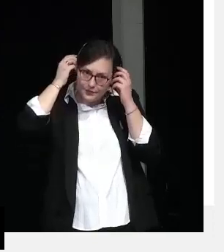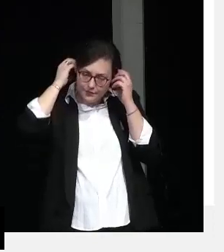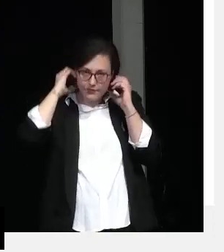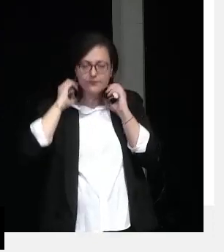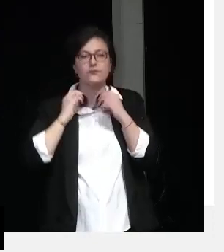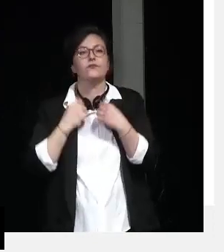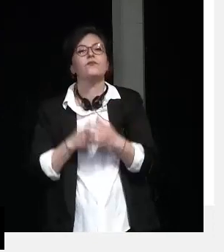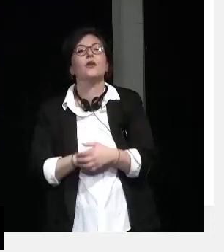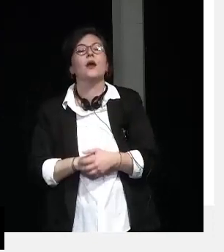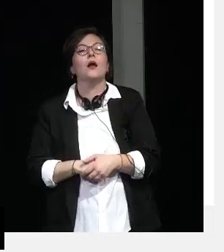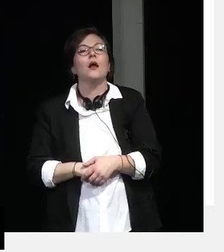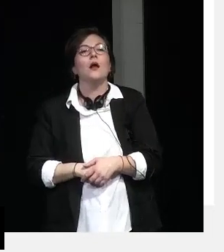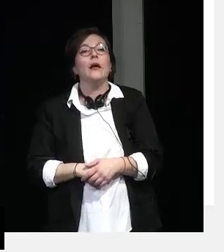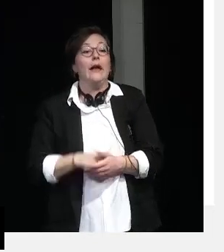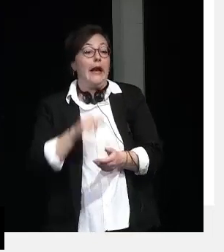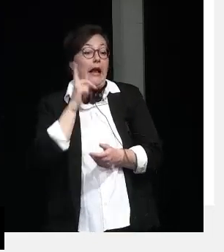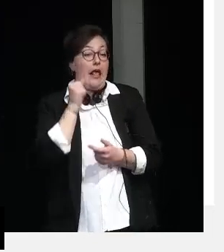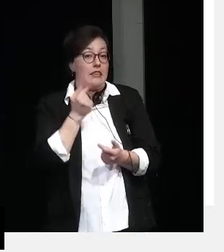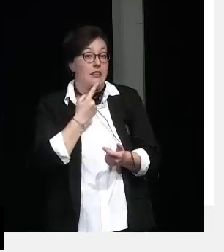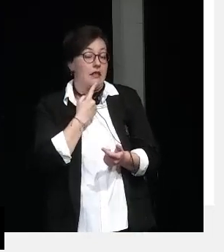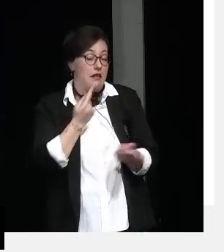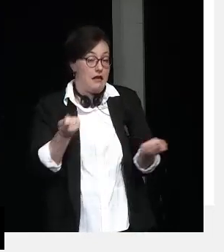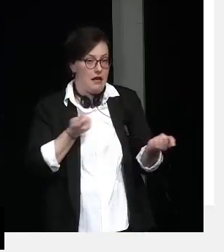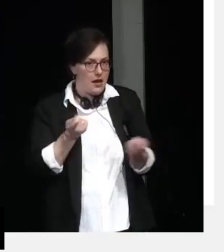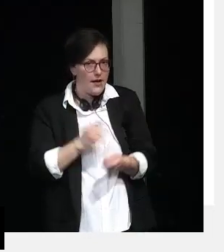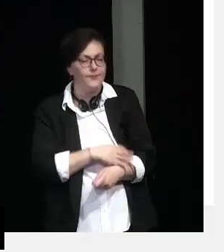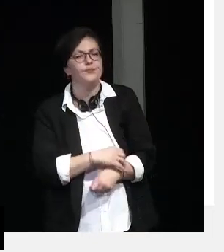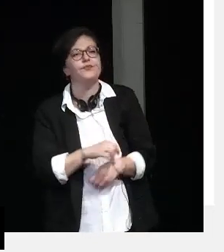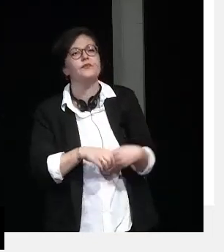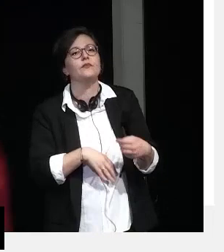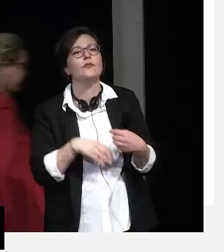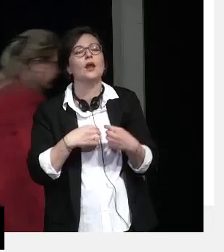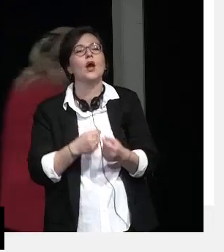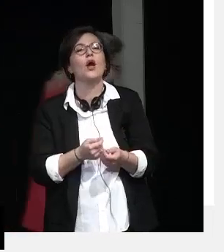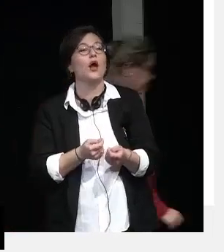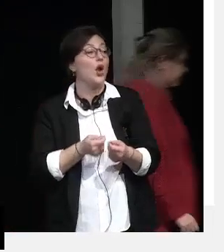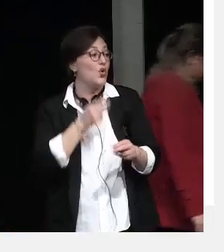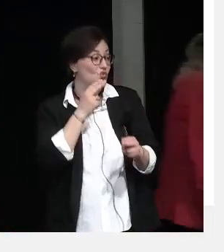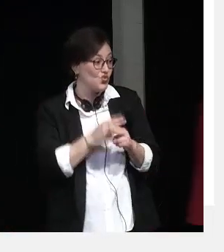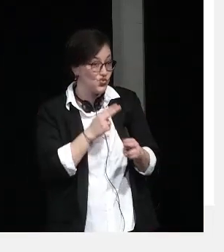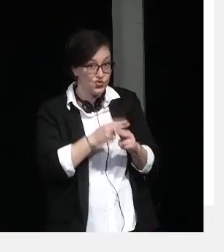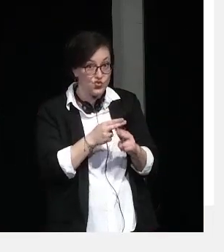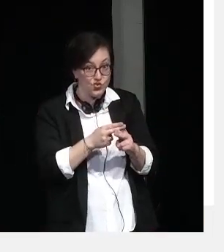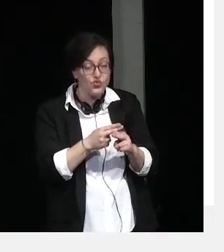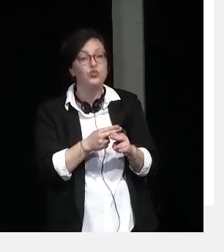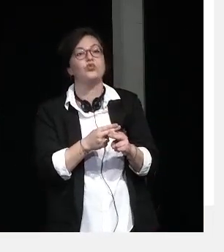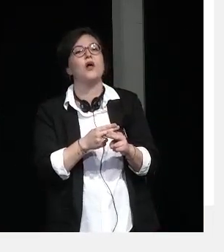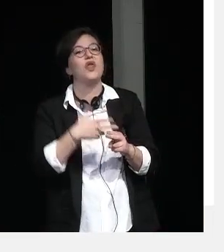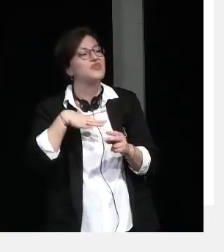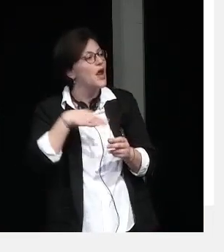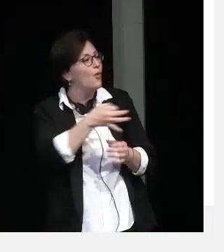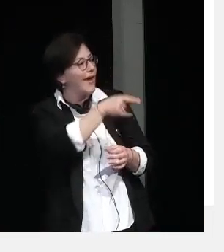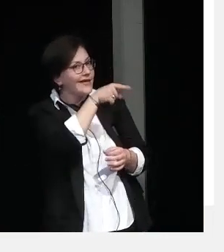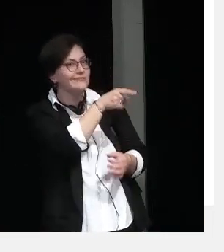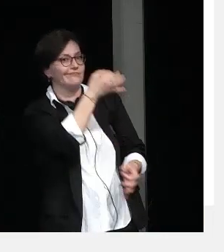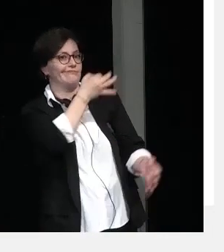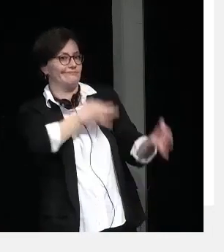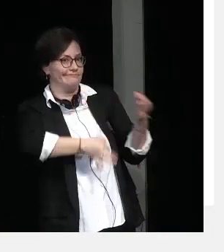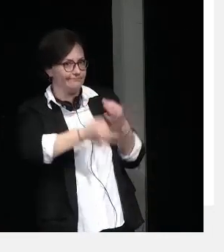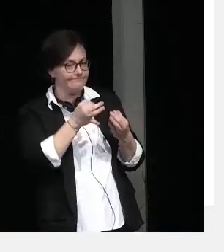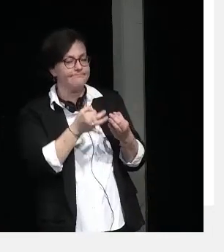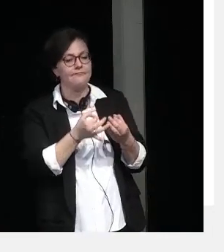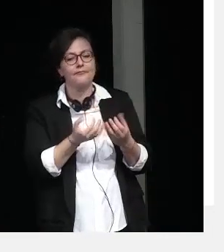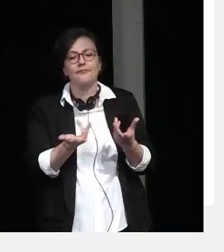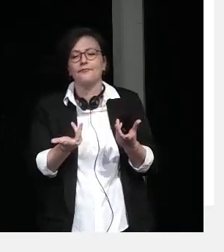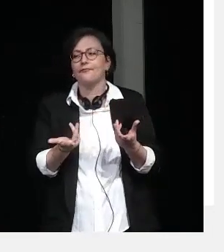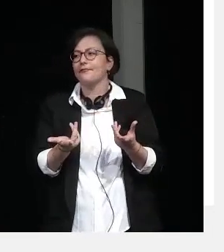Είναι εξαιρετικά ενδιαφέρον και έχει μεγάλη σημασία για μας να μας δώσεις λίγο μία αίσθηση. Εμείς τα συζητάμε από μία πλευρά, είτε την